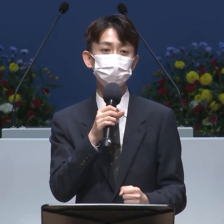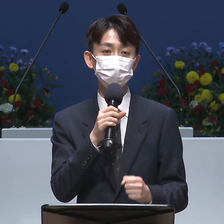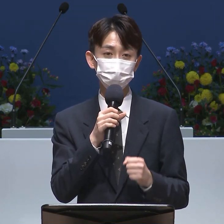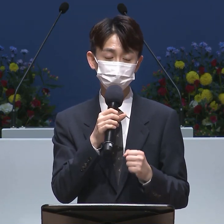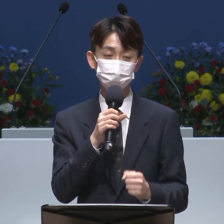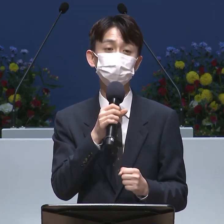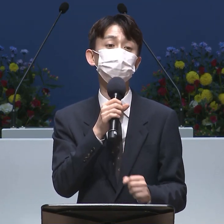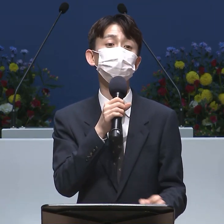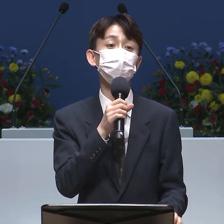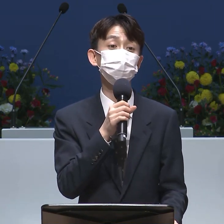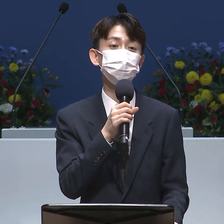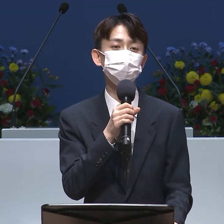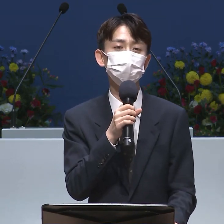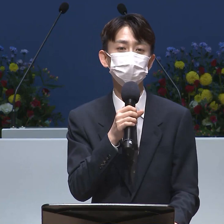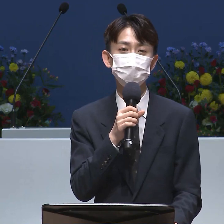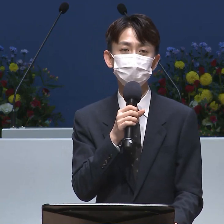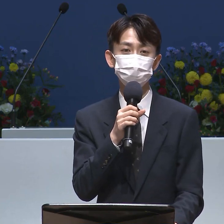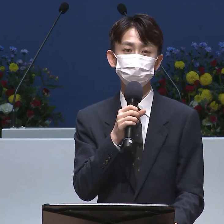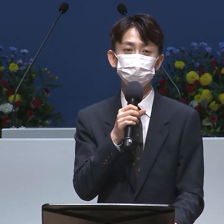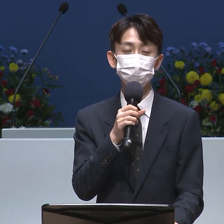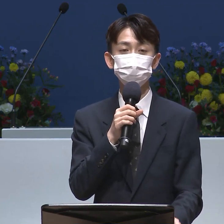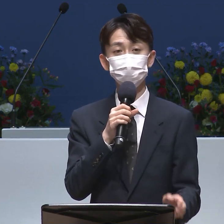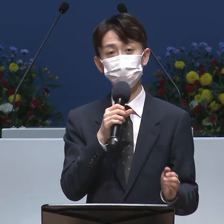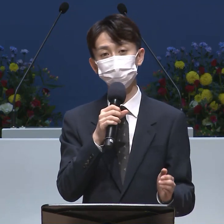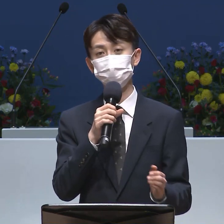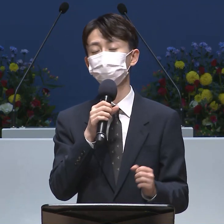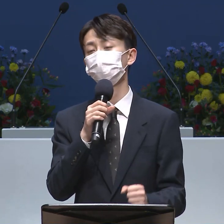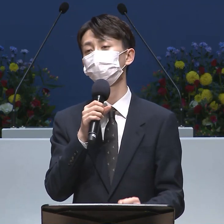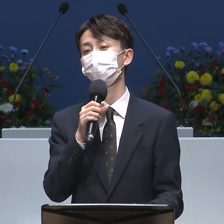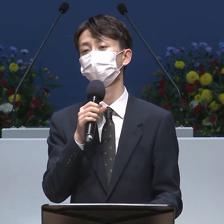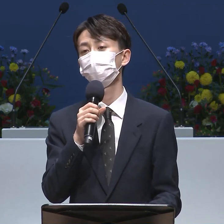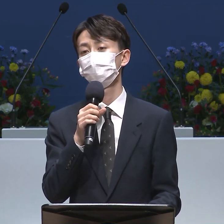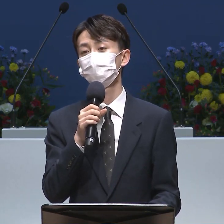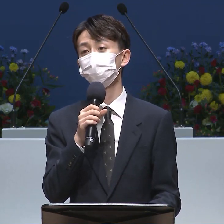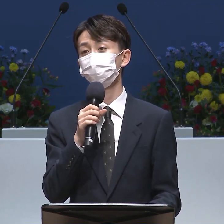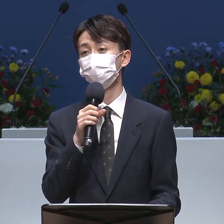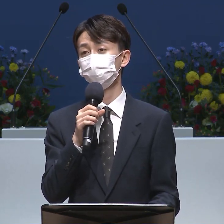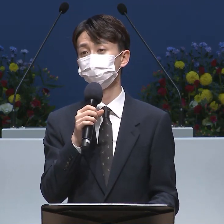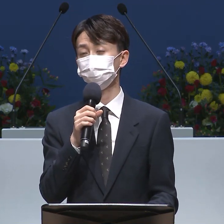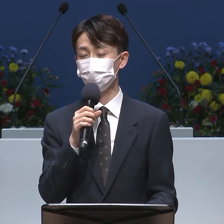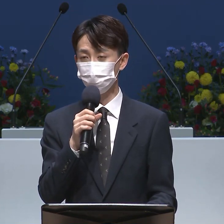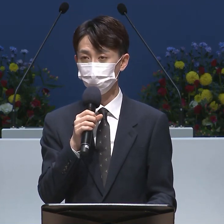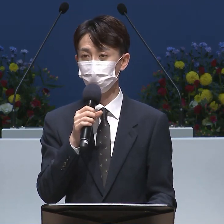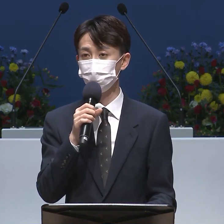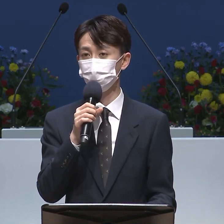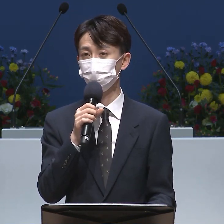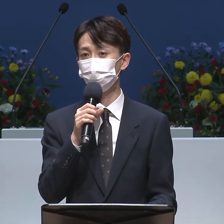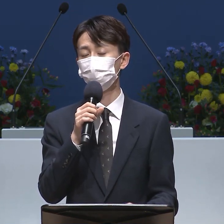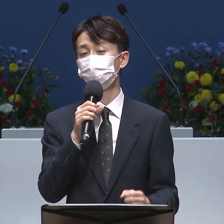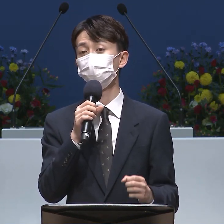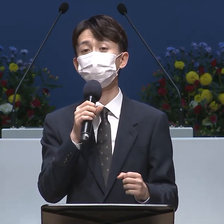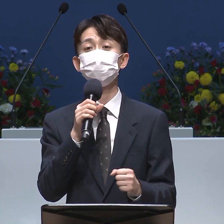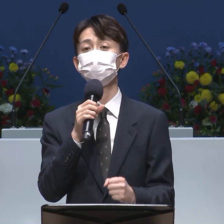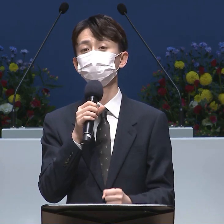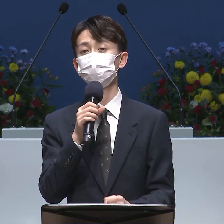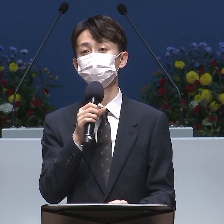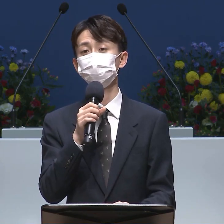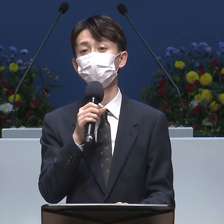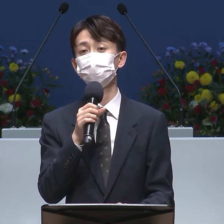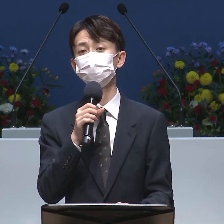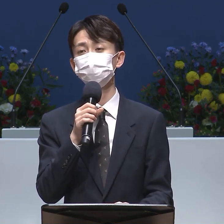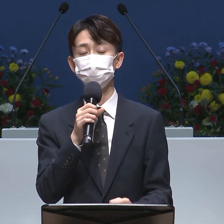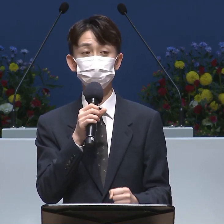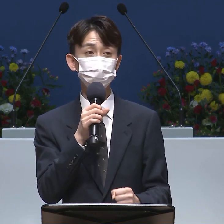하시는 그 그리스도의 이름입니다. 여러분이 만나는 많은 사람에게 흑암에 사로잡혀 아직도 복음 듣지